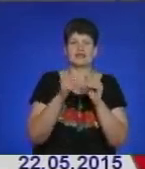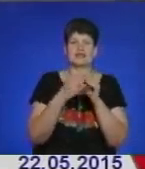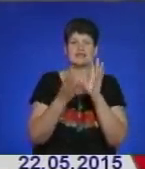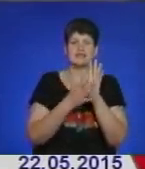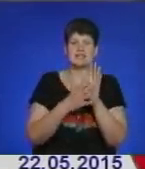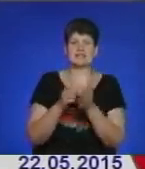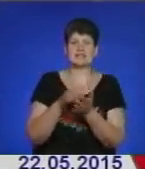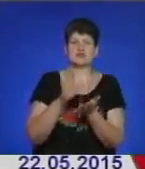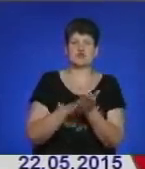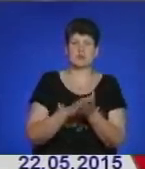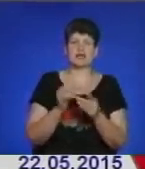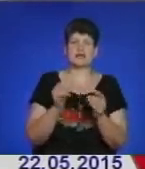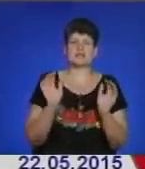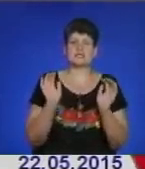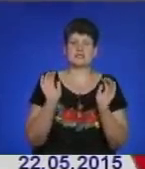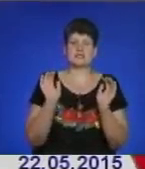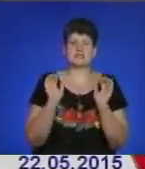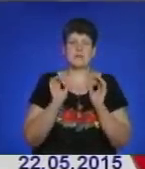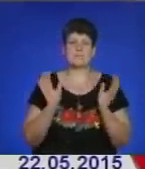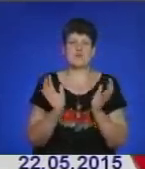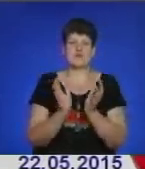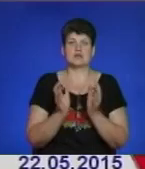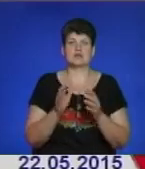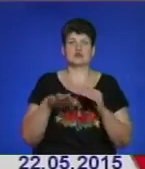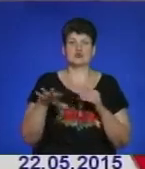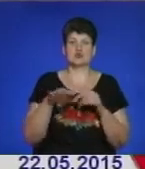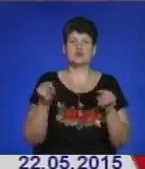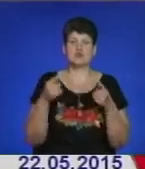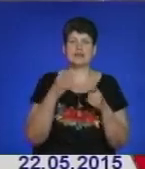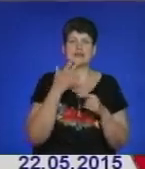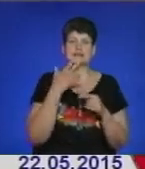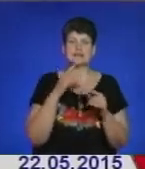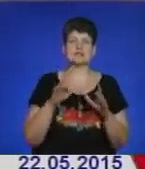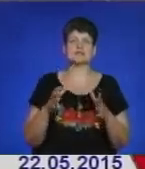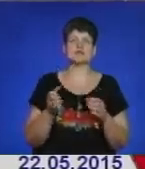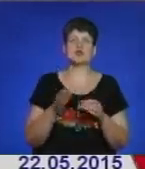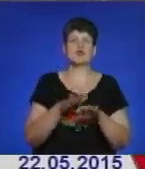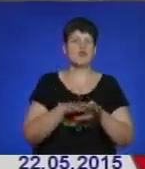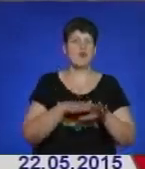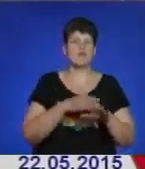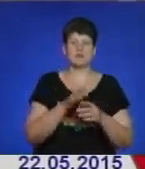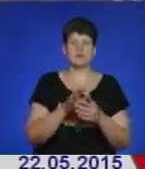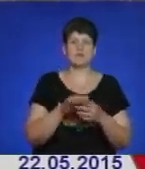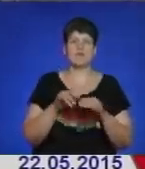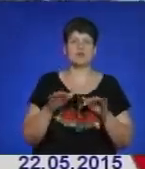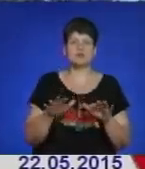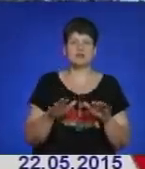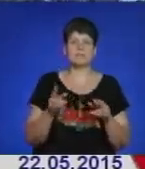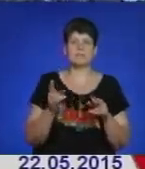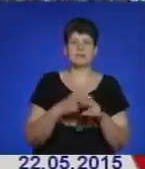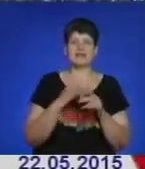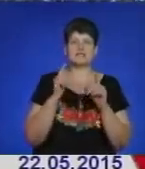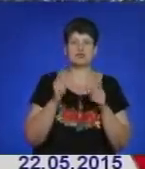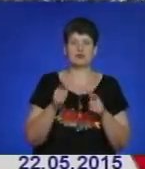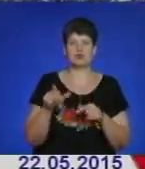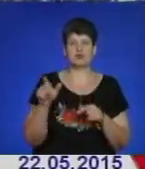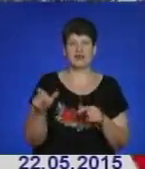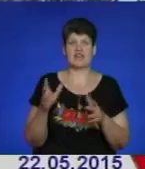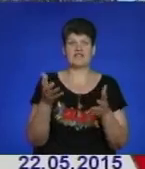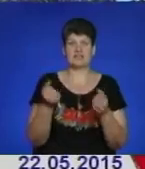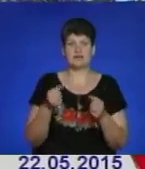як заповідна зона. Створення національних заповідників, парків – довготривалий процес. Наприклад, без згоди місцевої громади взяти